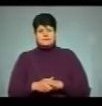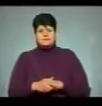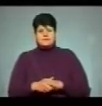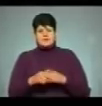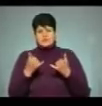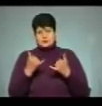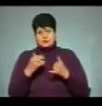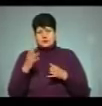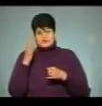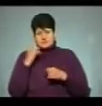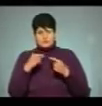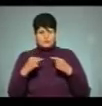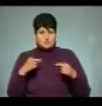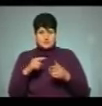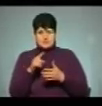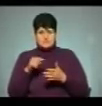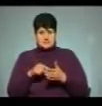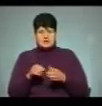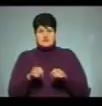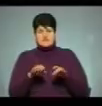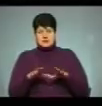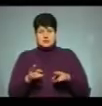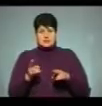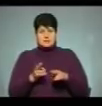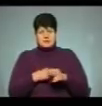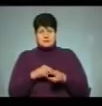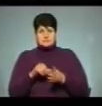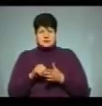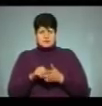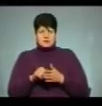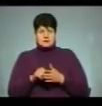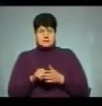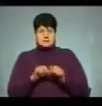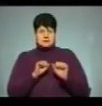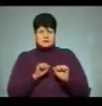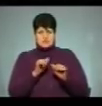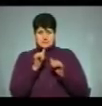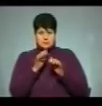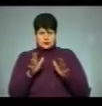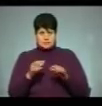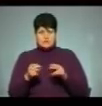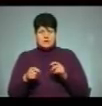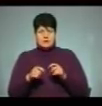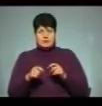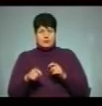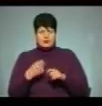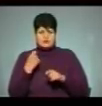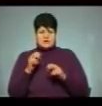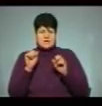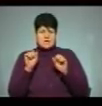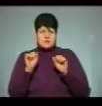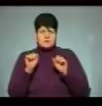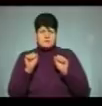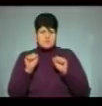Сьогодні вважаю будь-які питання вирішувати без представника потерпілої неможливо, щоб не порушувати її право на захист. Суддівська